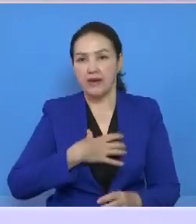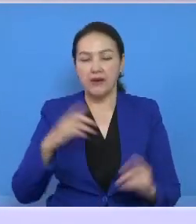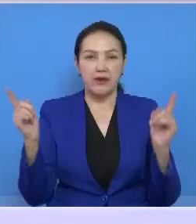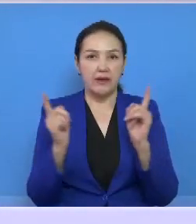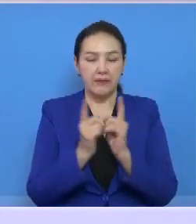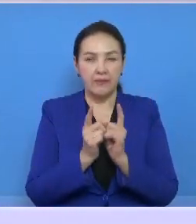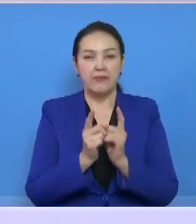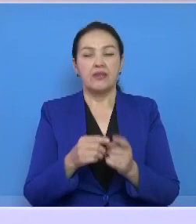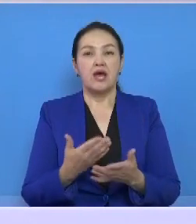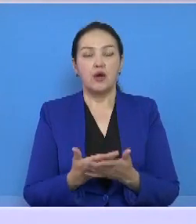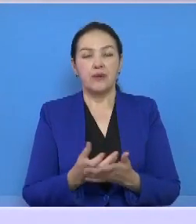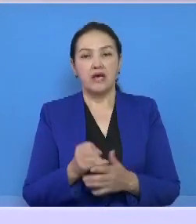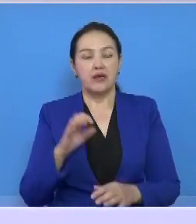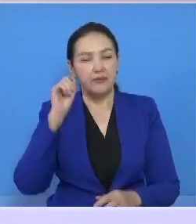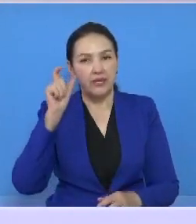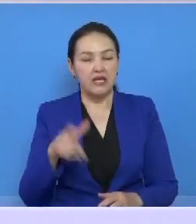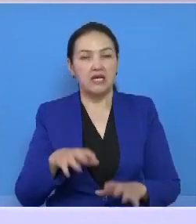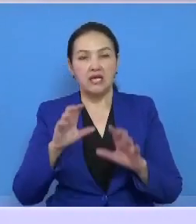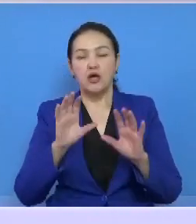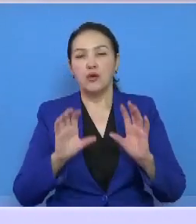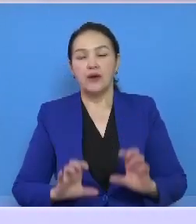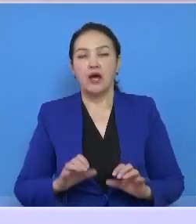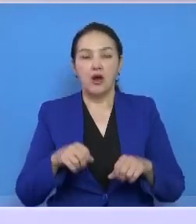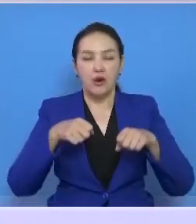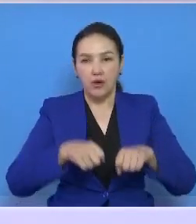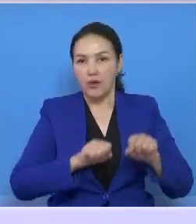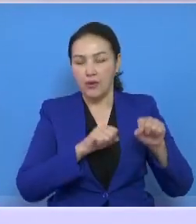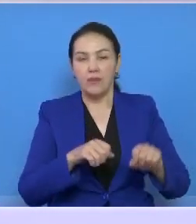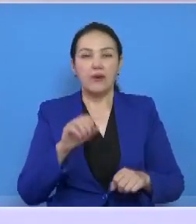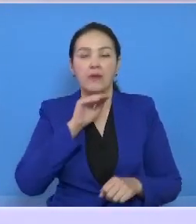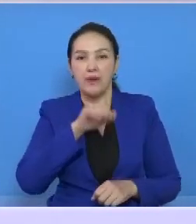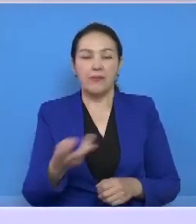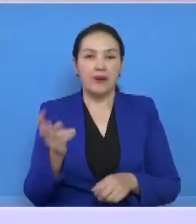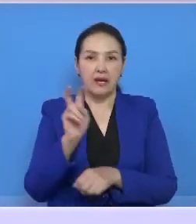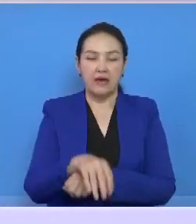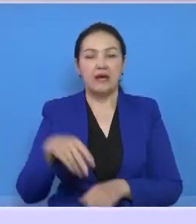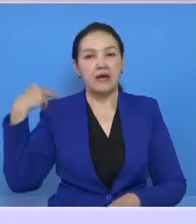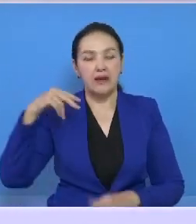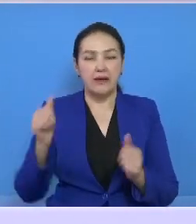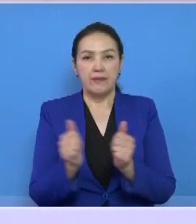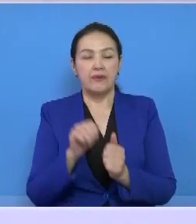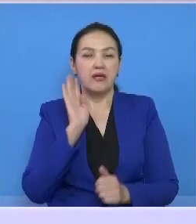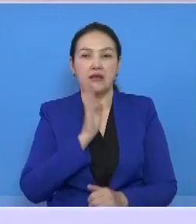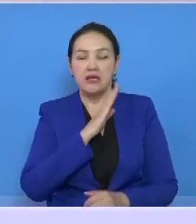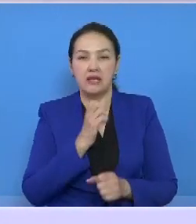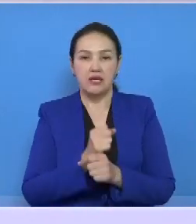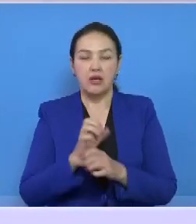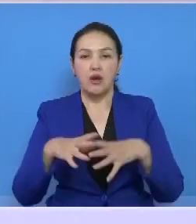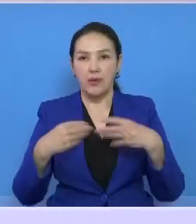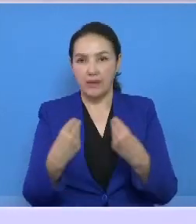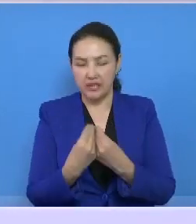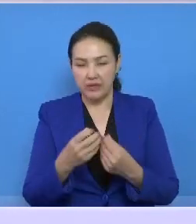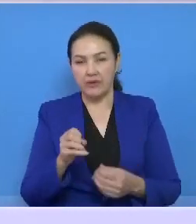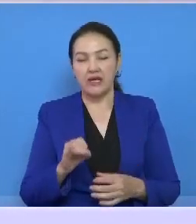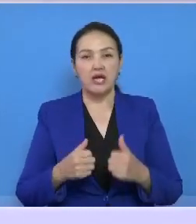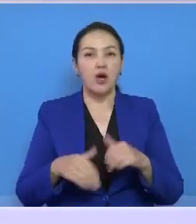кездесуге еліміздің беткестар психолог, заңгер, құқық қорғаушы мамандар келді. Форум президент жандағы әйелдер істері және отбасылық